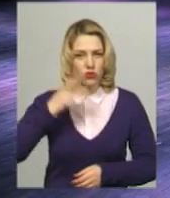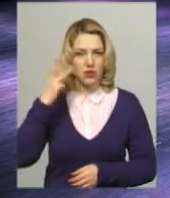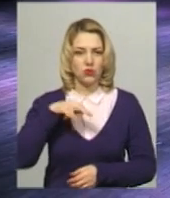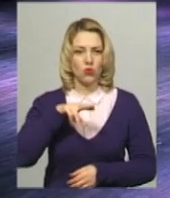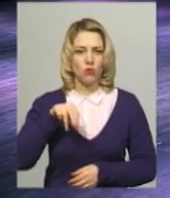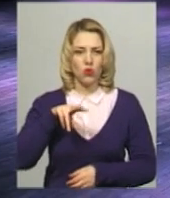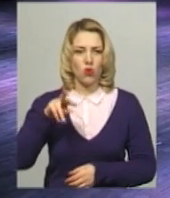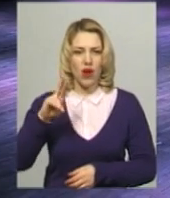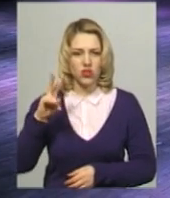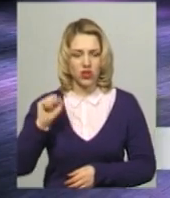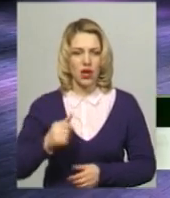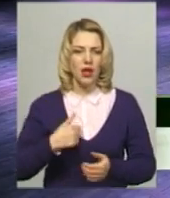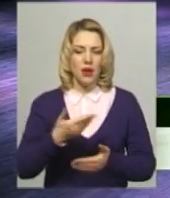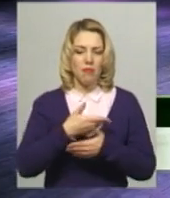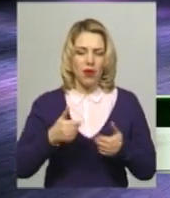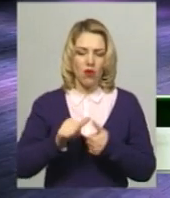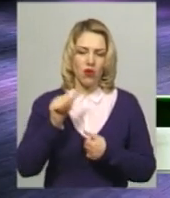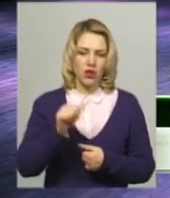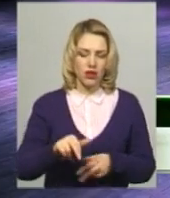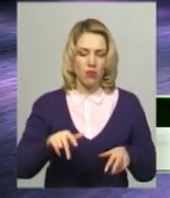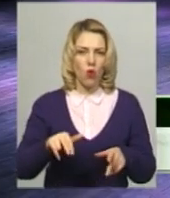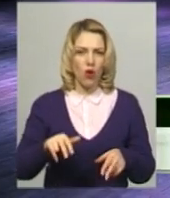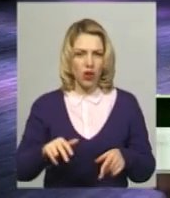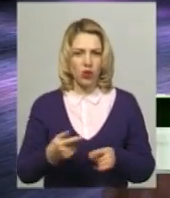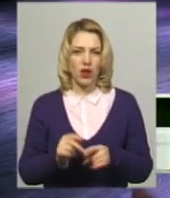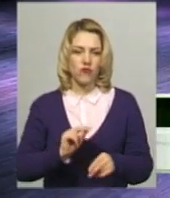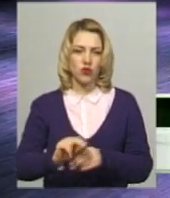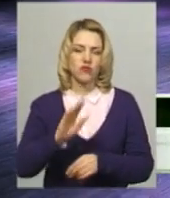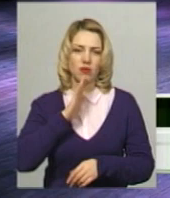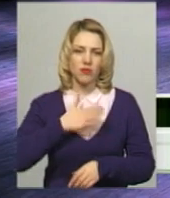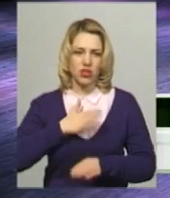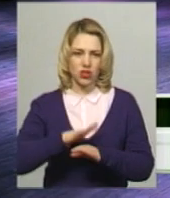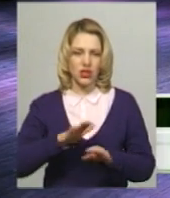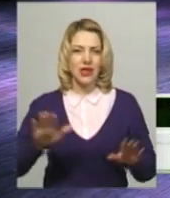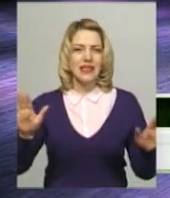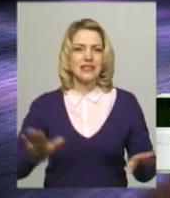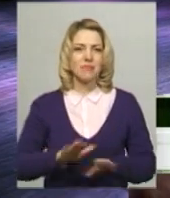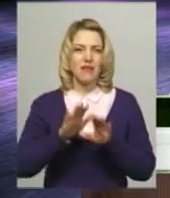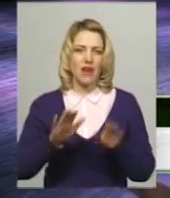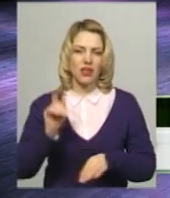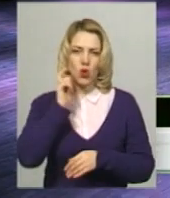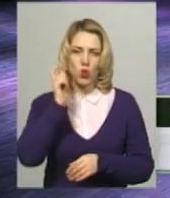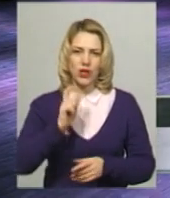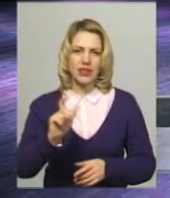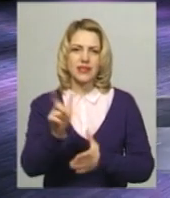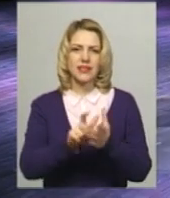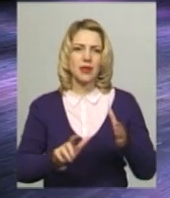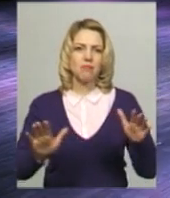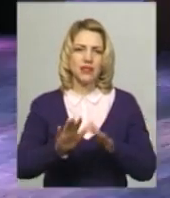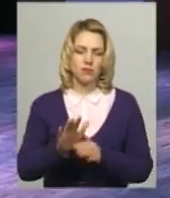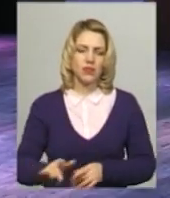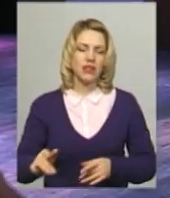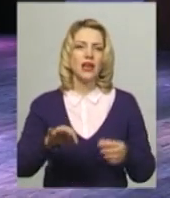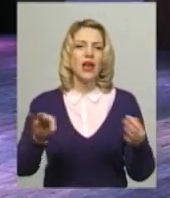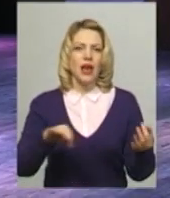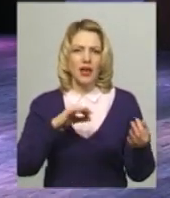крім хореографії, навчаємо наших дітей і співати українські пісні, грати народну музику,